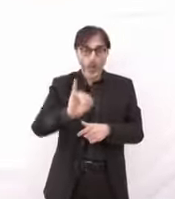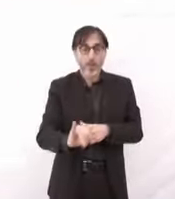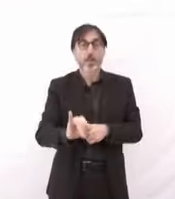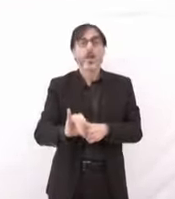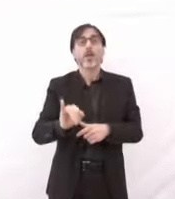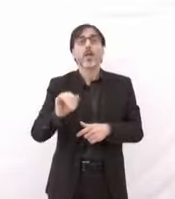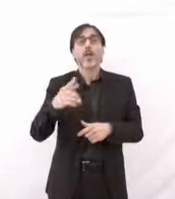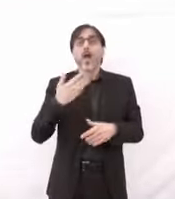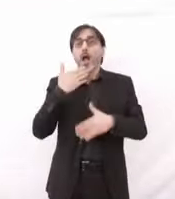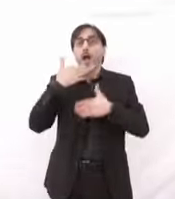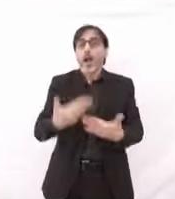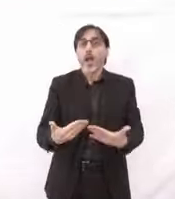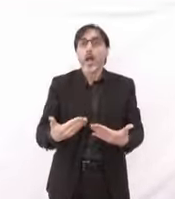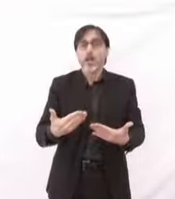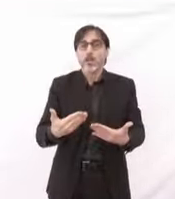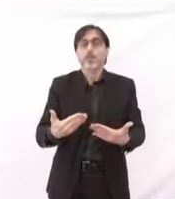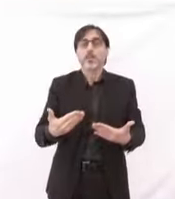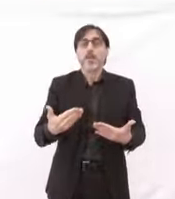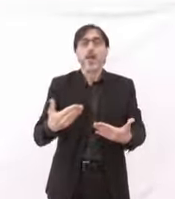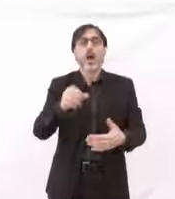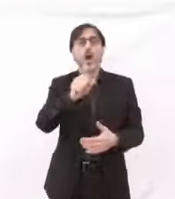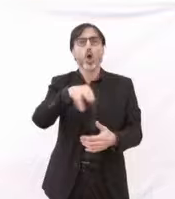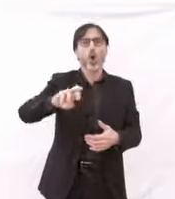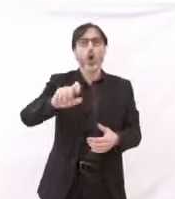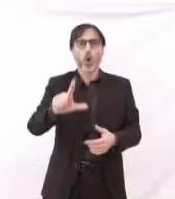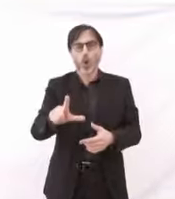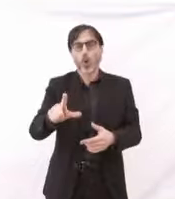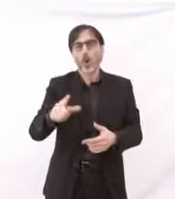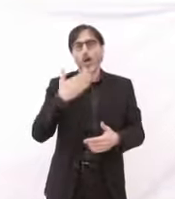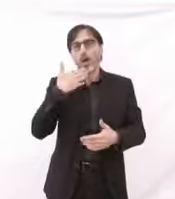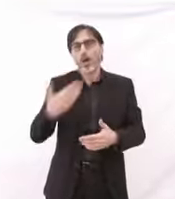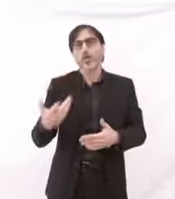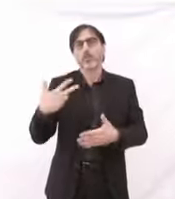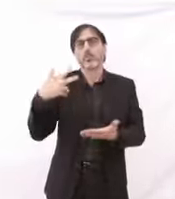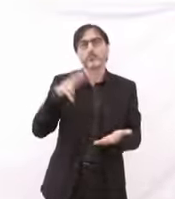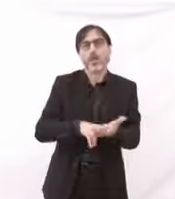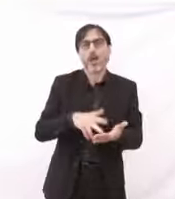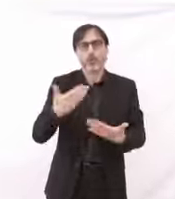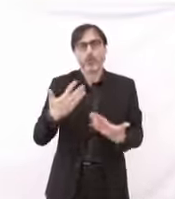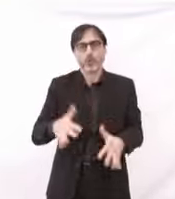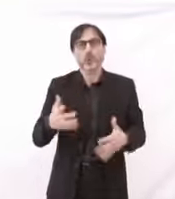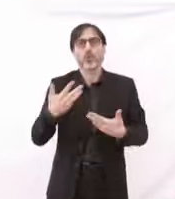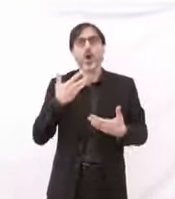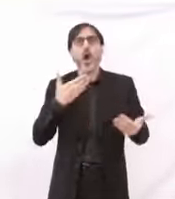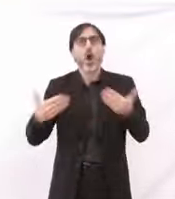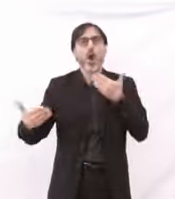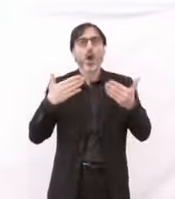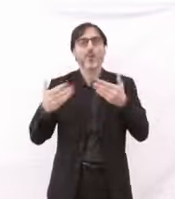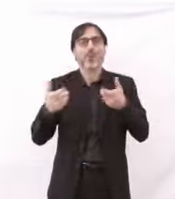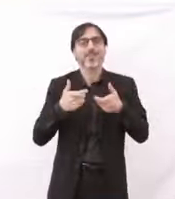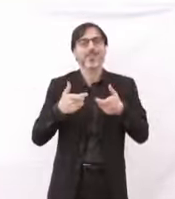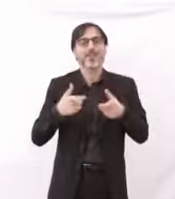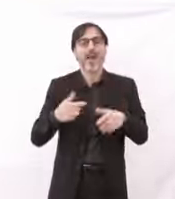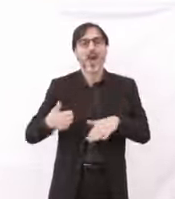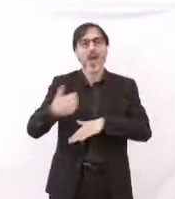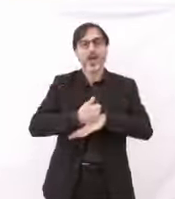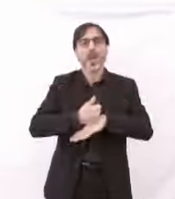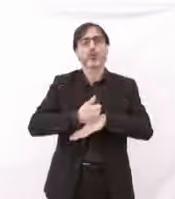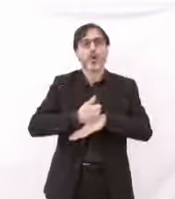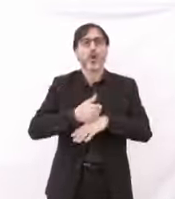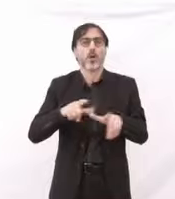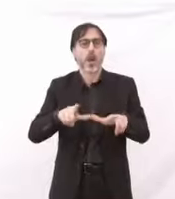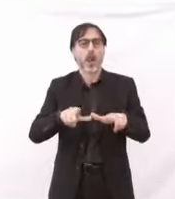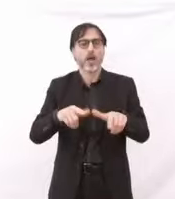anche alla spinta della CRUL, che ha dato il suo patrocinio, quindi la Conferenza dei Rettori del Lazio, e ci ha